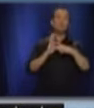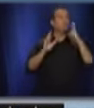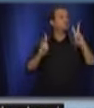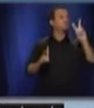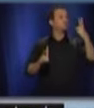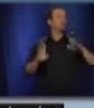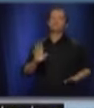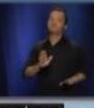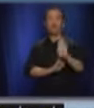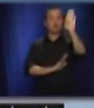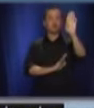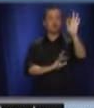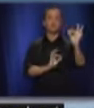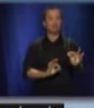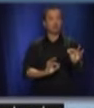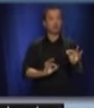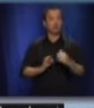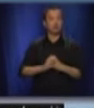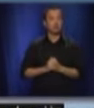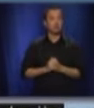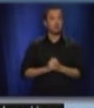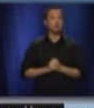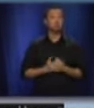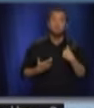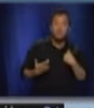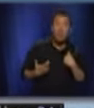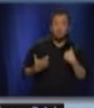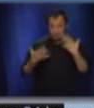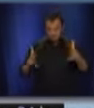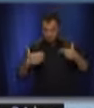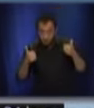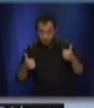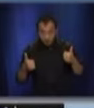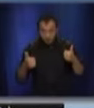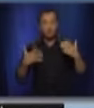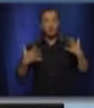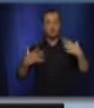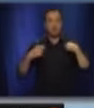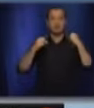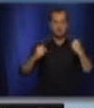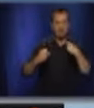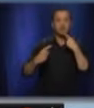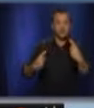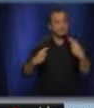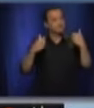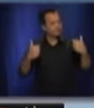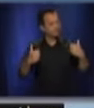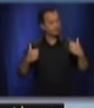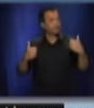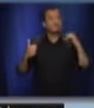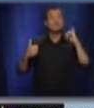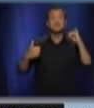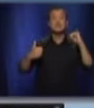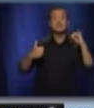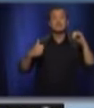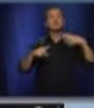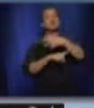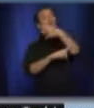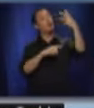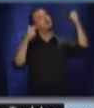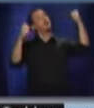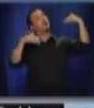dire, j'ai autant, quand ça va bien, il faut être capable de dire que ça va bien aller, mais là, le « ça va bien aller », il dépend de